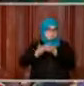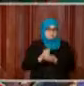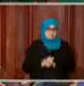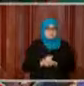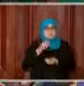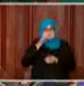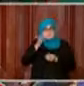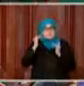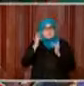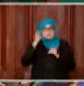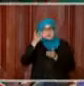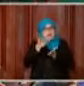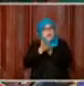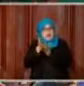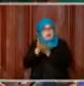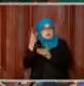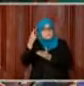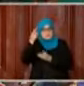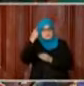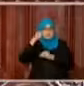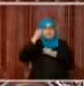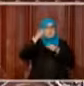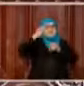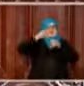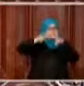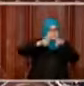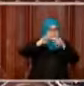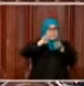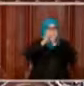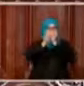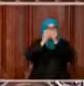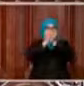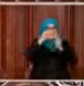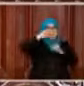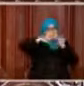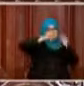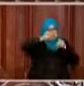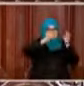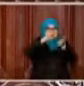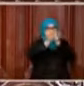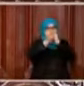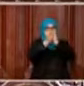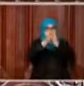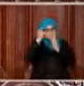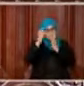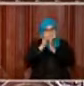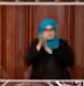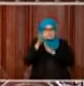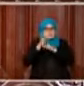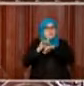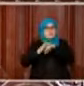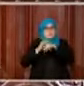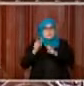أن تطالب بتطويرها في الاتجاه الذي يراعي مصالح